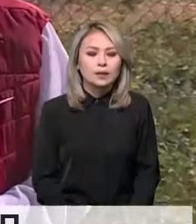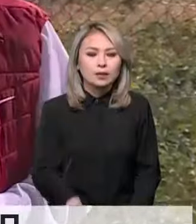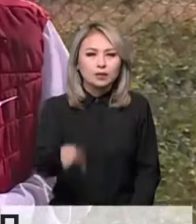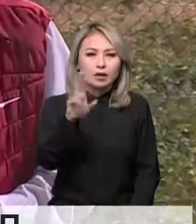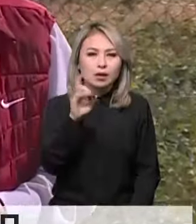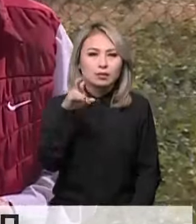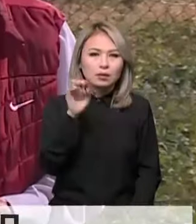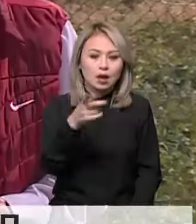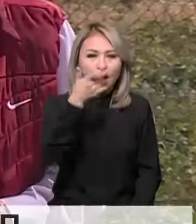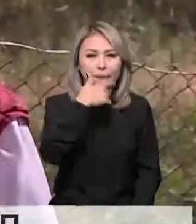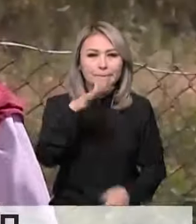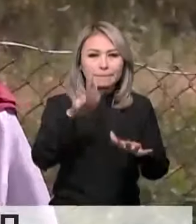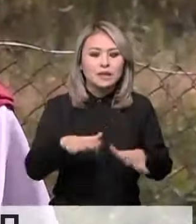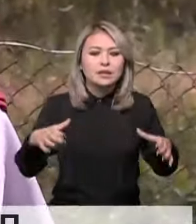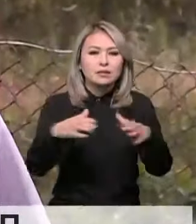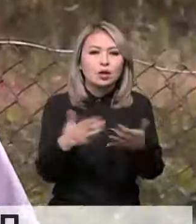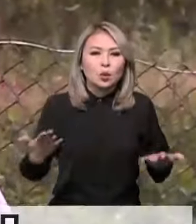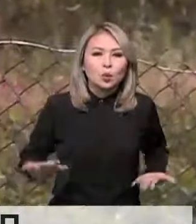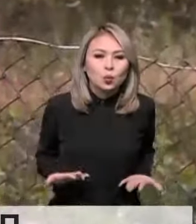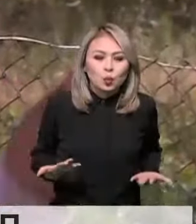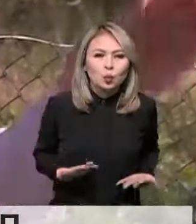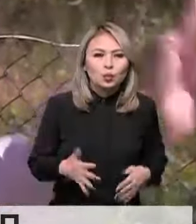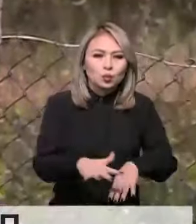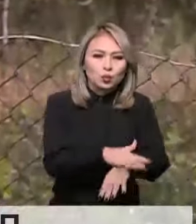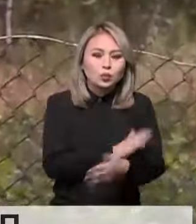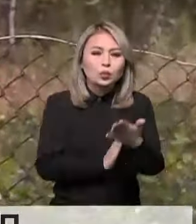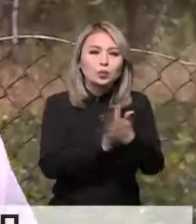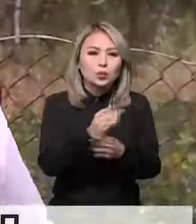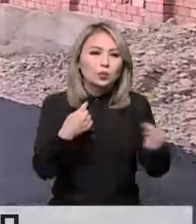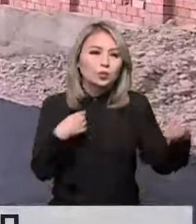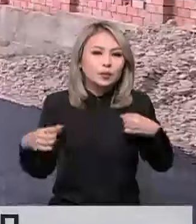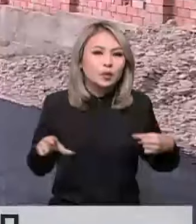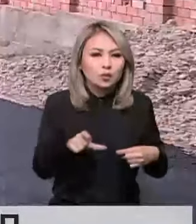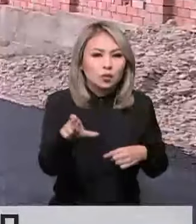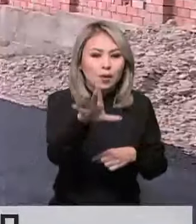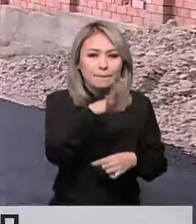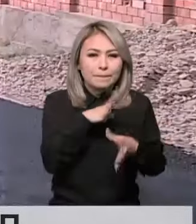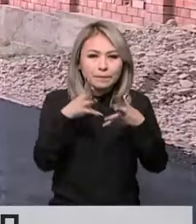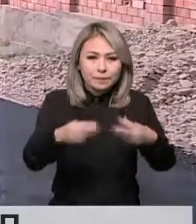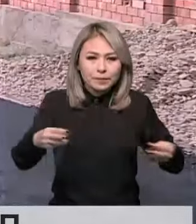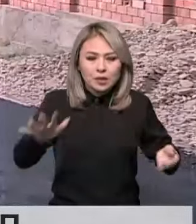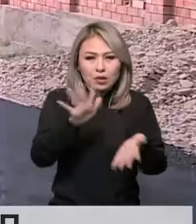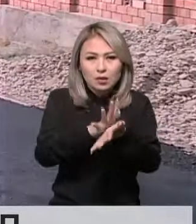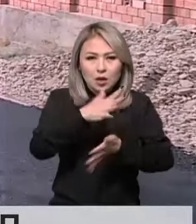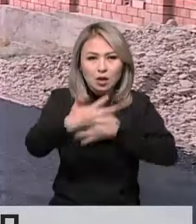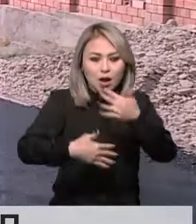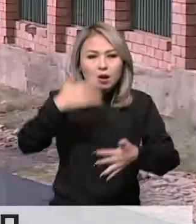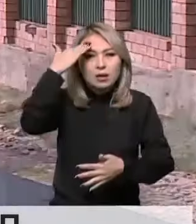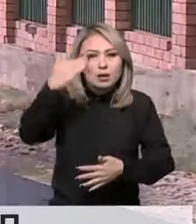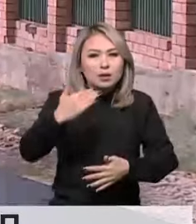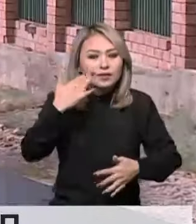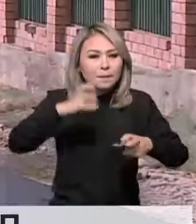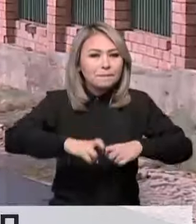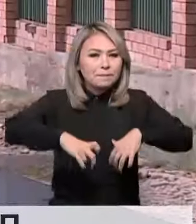Қарнақ ауылы Амангелді атындағы көшенің тұрғыны Әбдісамит Сайытов ұзақ жыл бойы жол азабын тартқанын айтады. Көктемде көше батпақ болып, жазда шаң көтеріледі